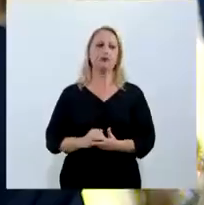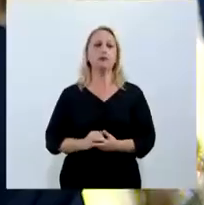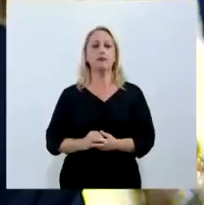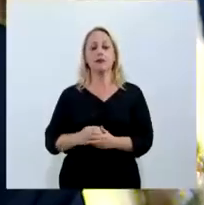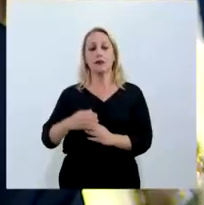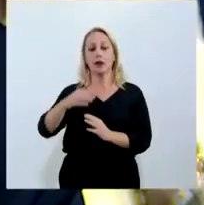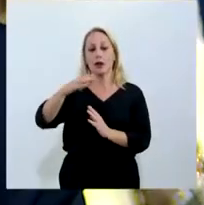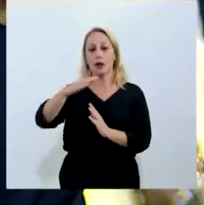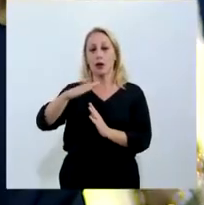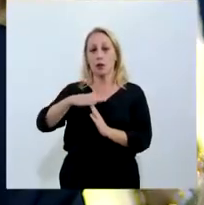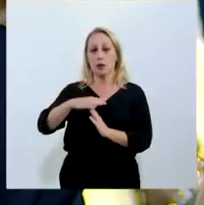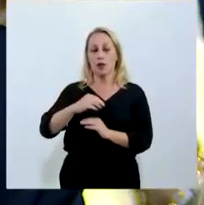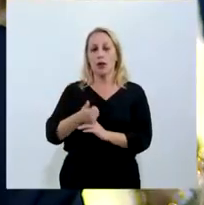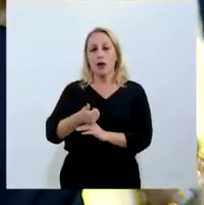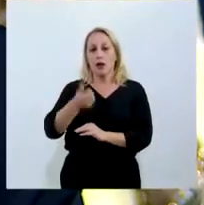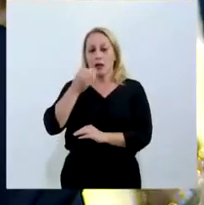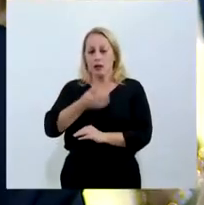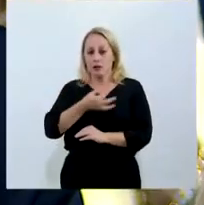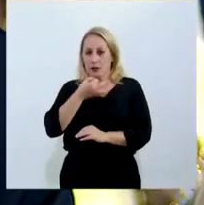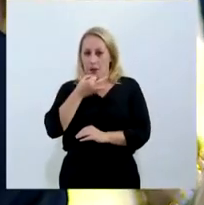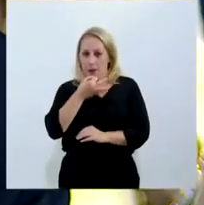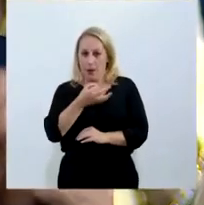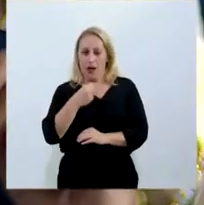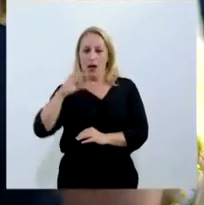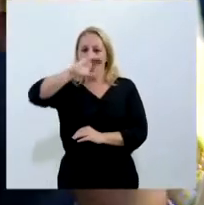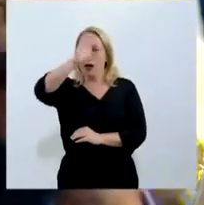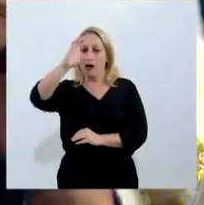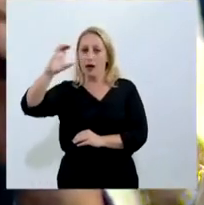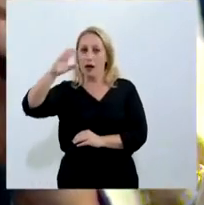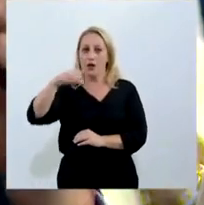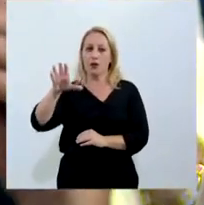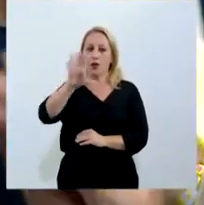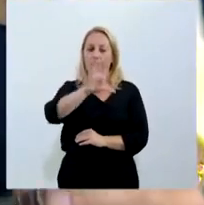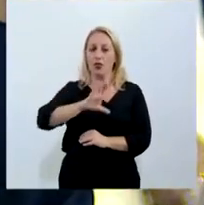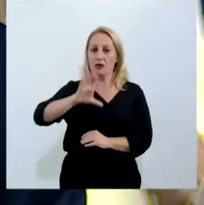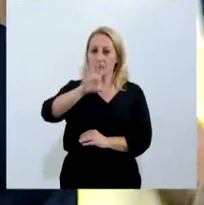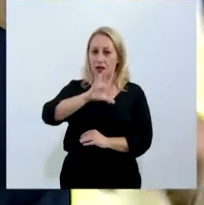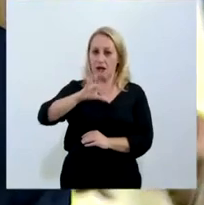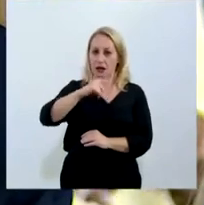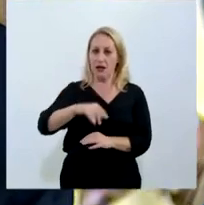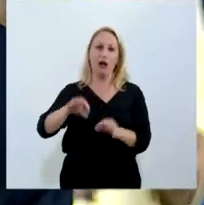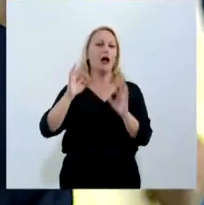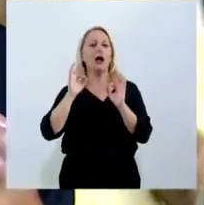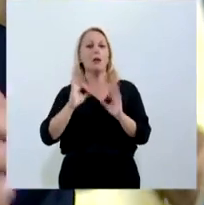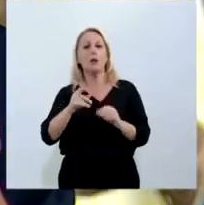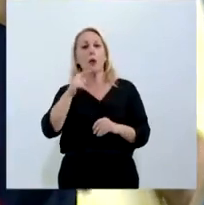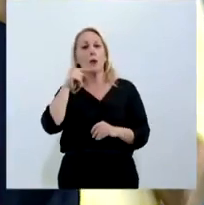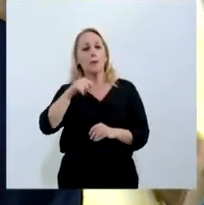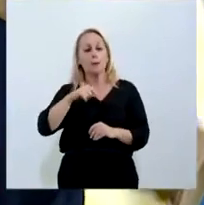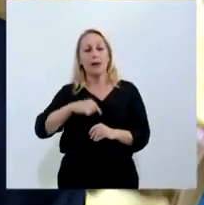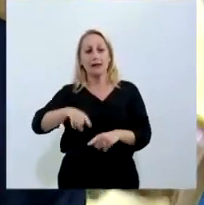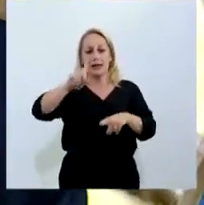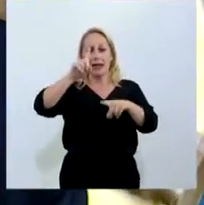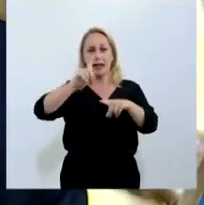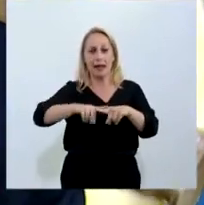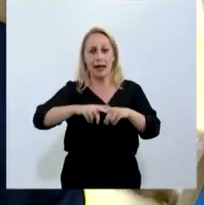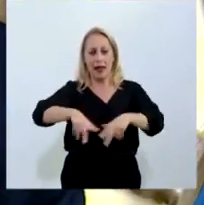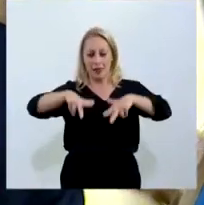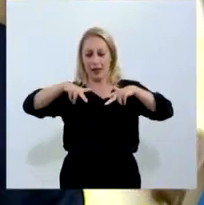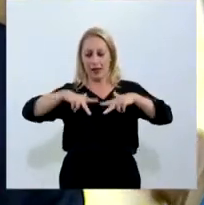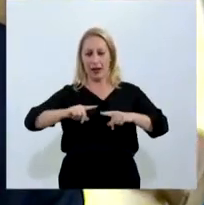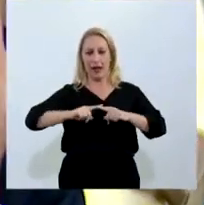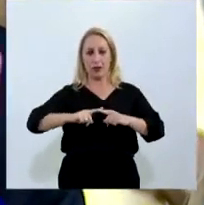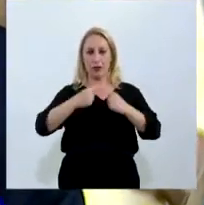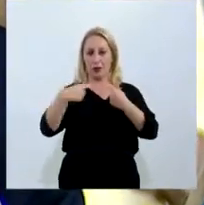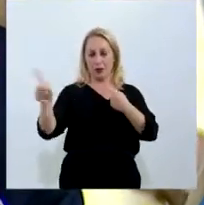χθες στην ομιλία σας ότι στον Εύρο και τη Θεσσαλία είδατε τις δύο όψεις του κράτους για άλλη μια φορά. Στην αρνητική όψη μιλήσατε για σύγχυση